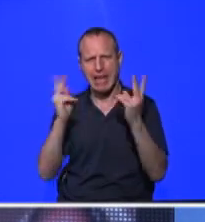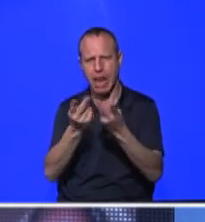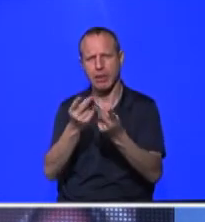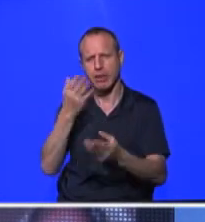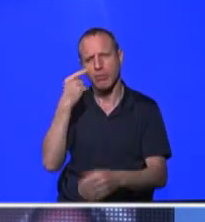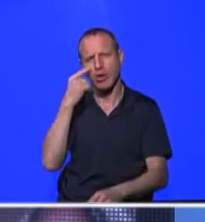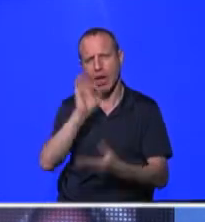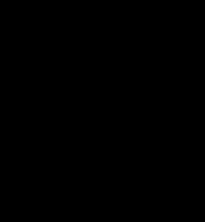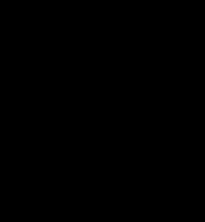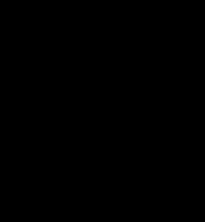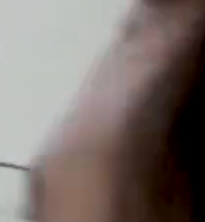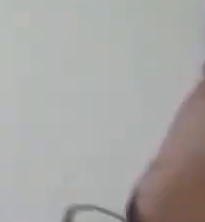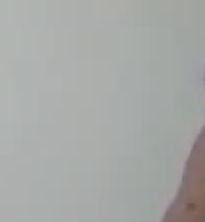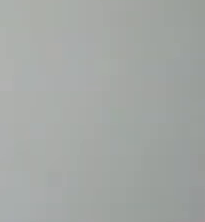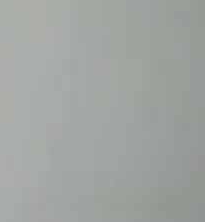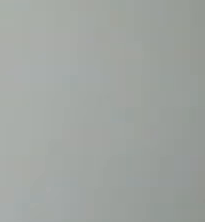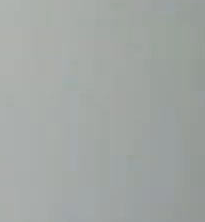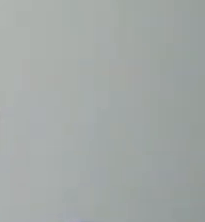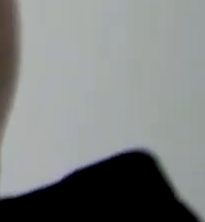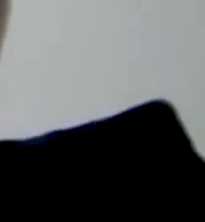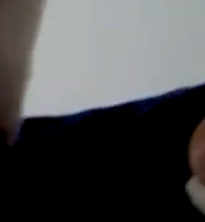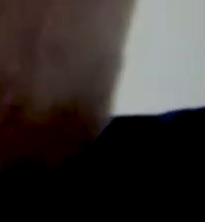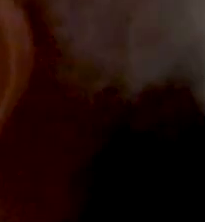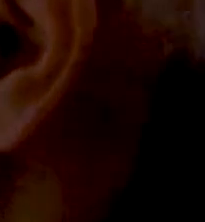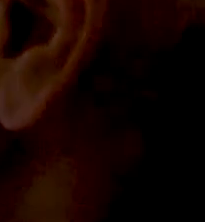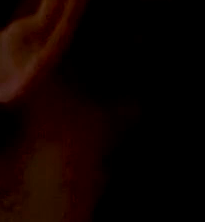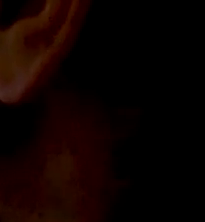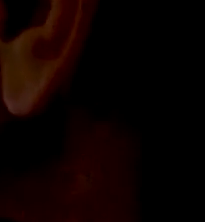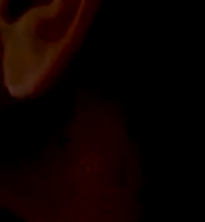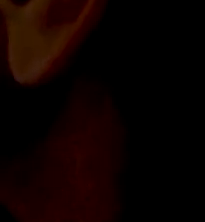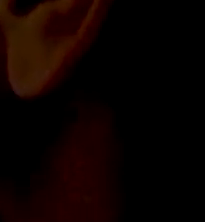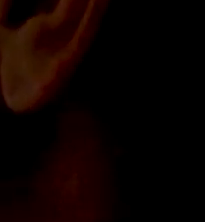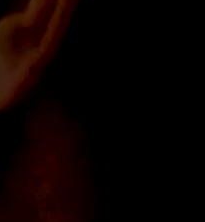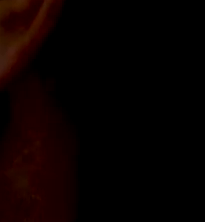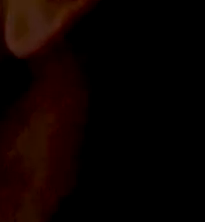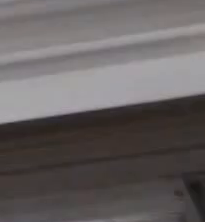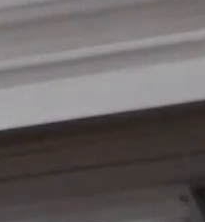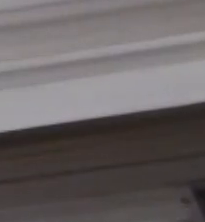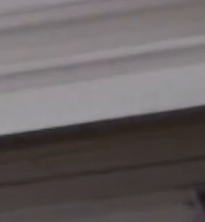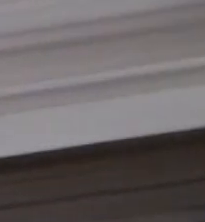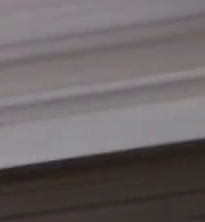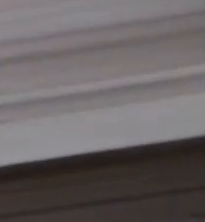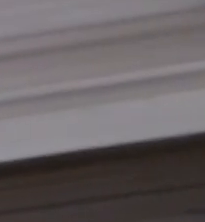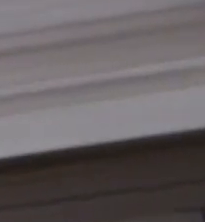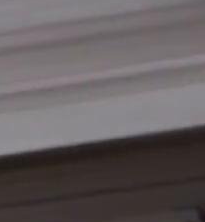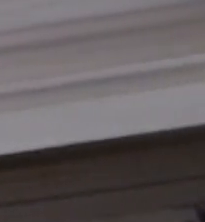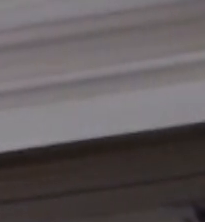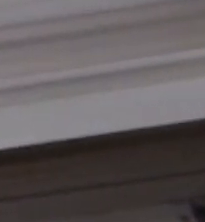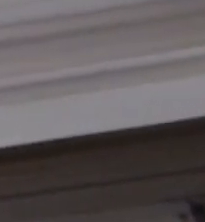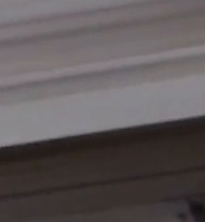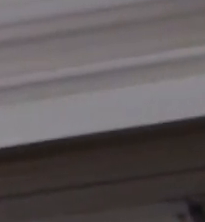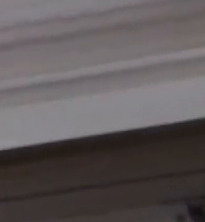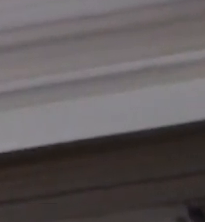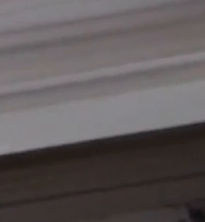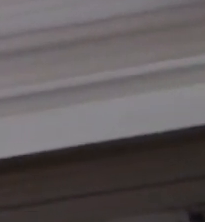הקהילתי. בוא נראה את הכתבה. אתה רואה, עם המנועת לילה והמעבר הקטן הזה, היו לי כאלה במאסר. כשאני יושן